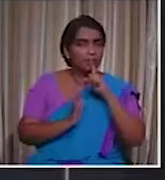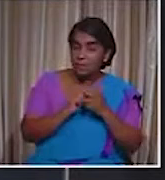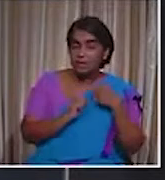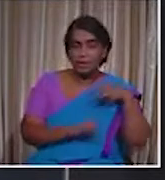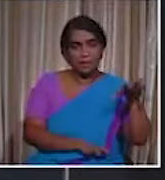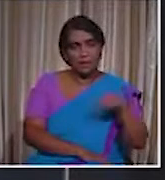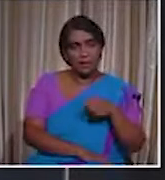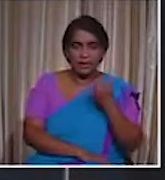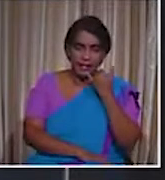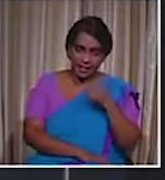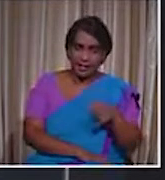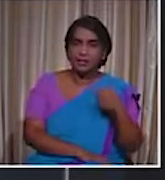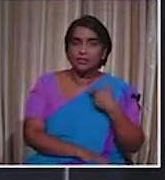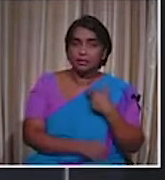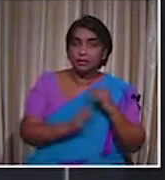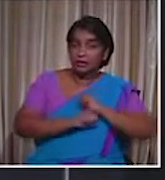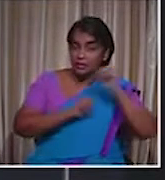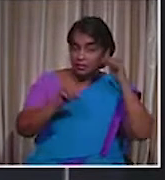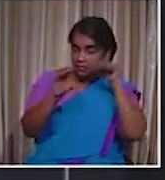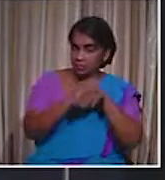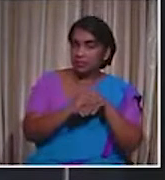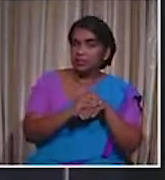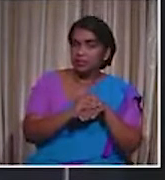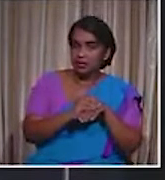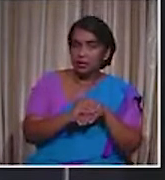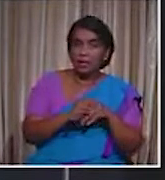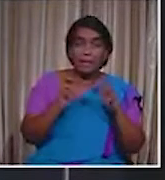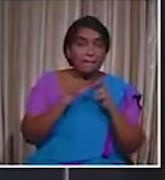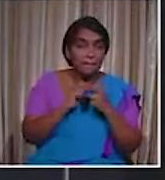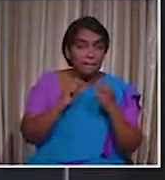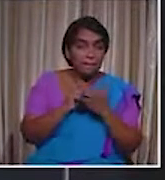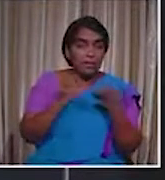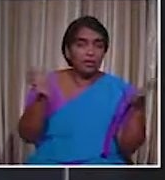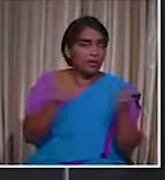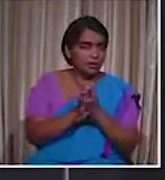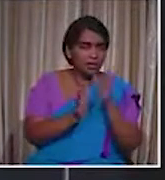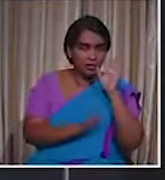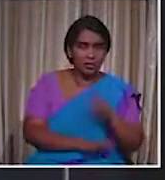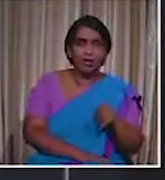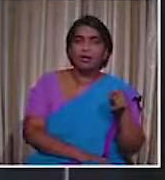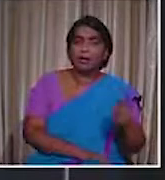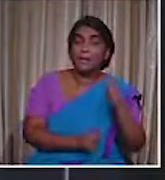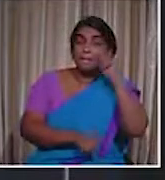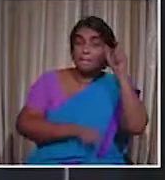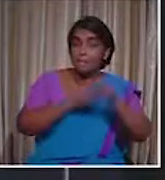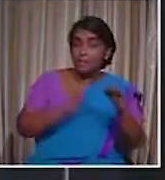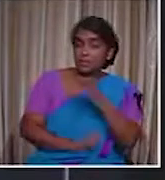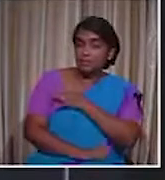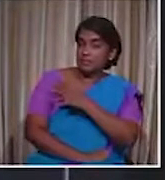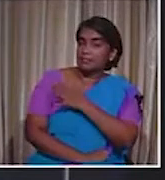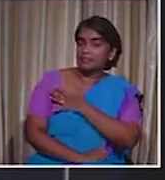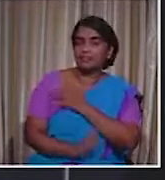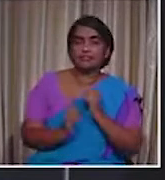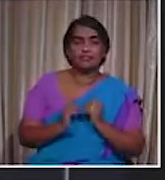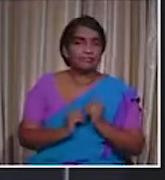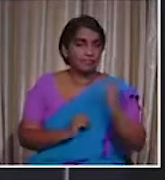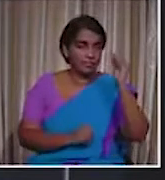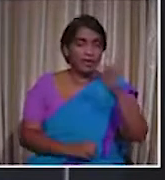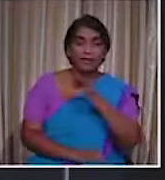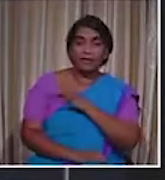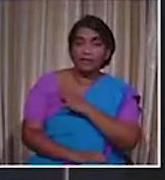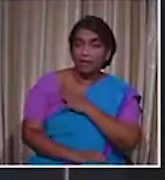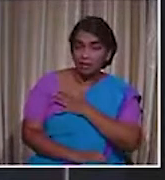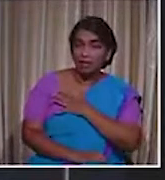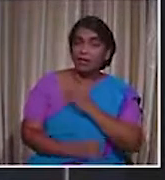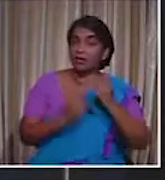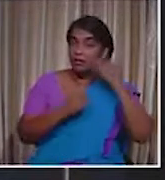ටික අරගලේ ඇතුළට ගරු කතානායකතුමනි ව්‍යසනය ගෙනල්ලා කරන්න හදන්නේ මිනිසුන්ගේ වෛරය ඇති කරන්නේ ඒ වෛරය ඇති කරන උන්ට